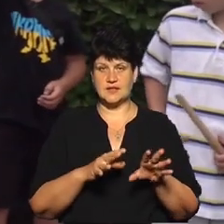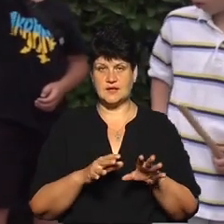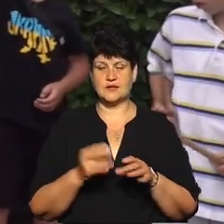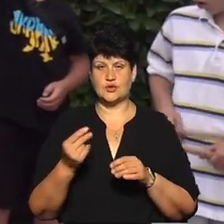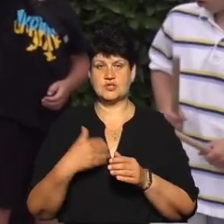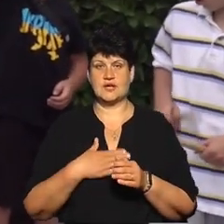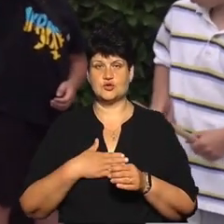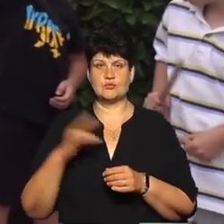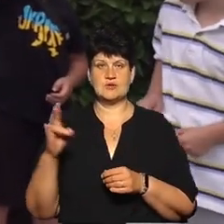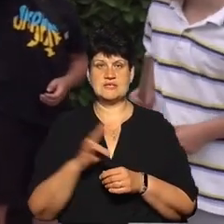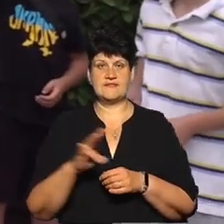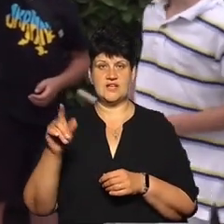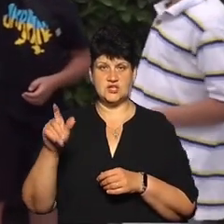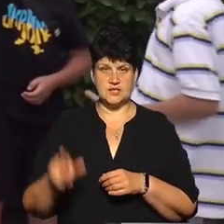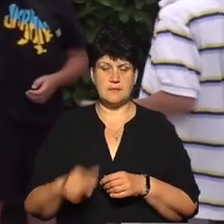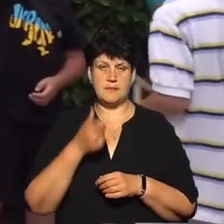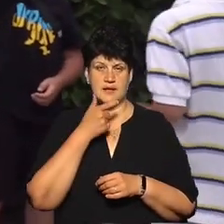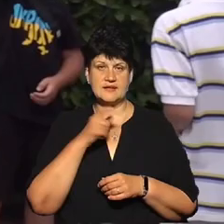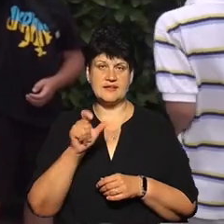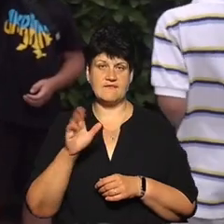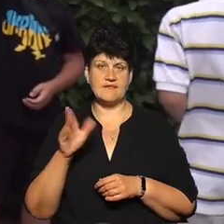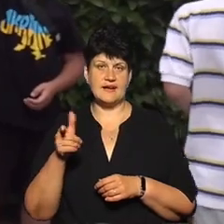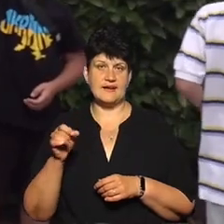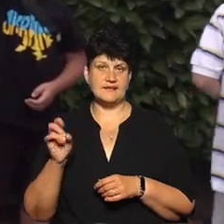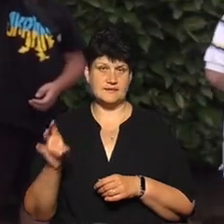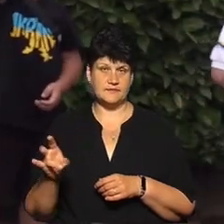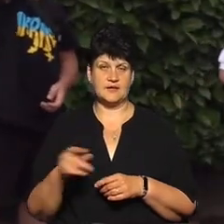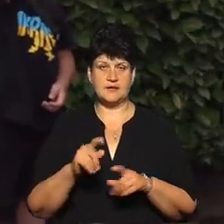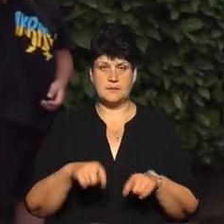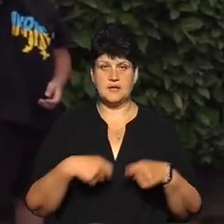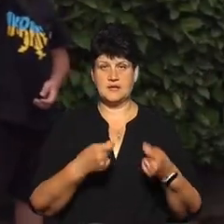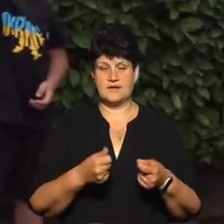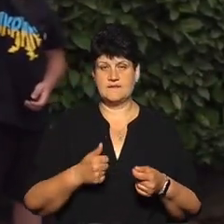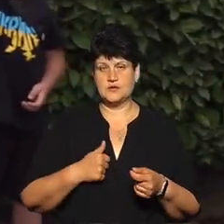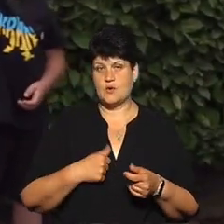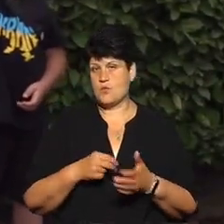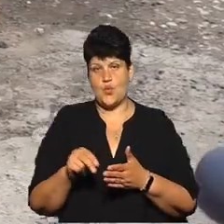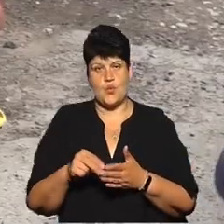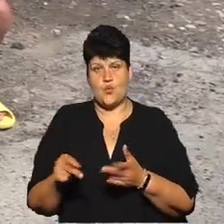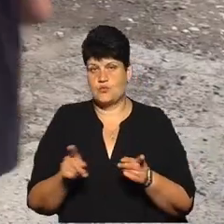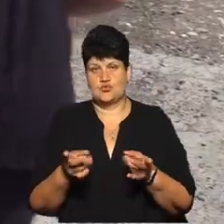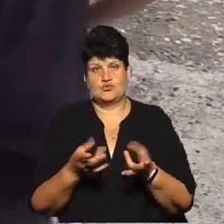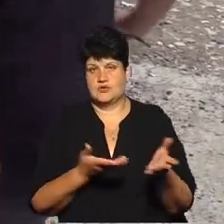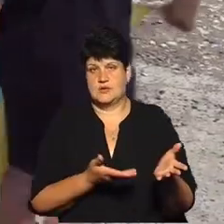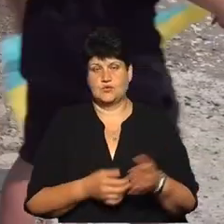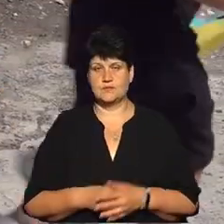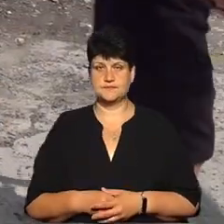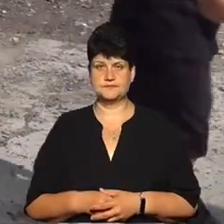пану Євгену, який безпосередньо передасть військовим або купить якесь те, що потрібно.